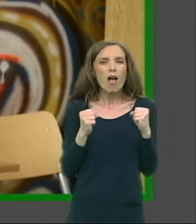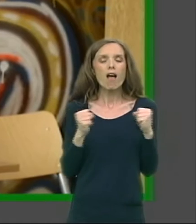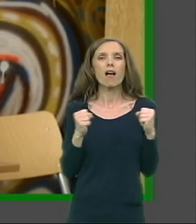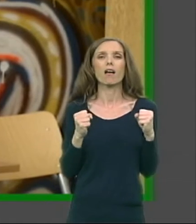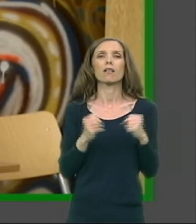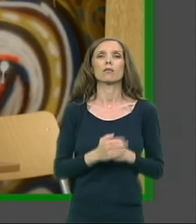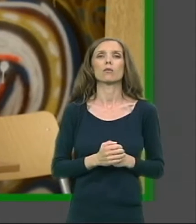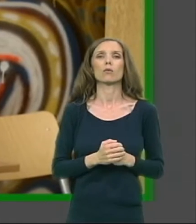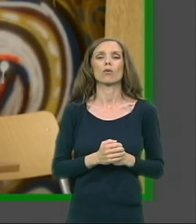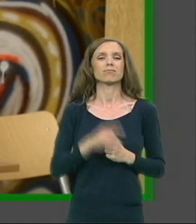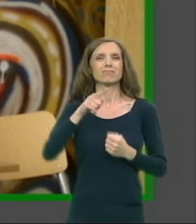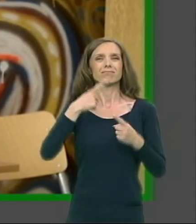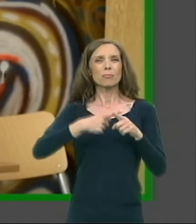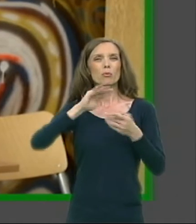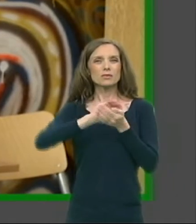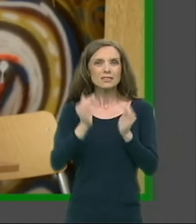veliki su snegovi kod nas i